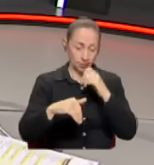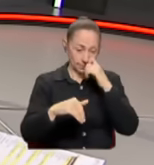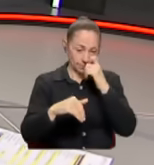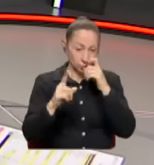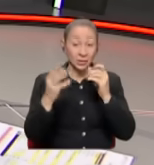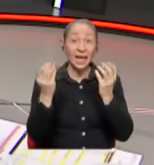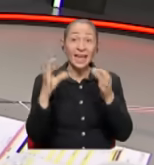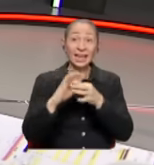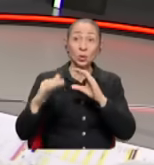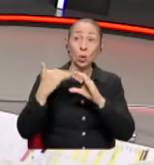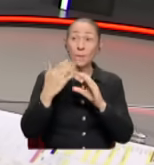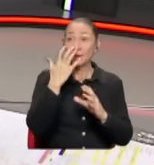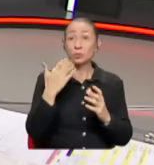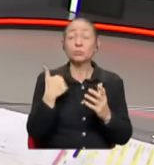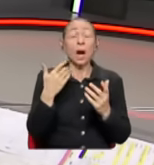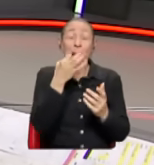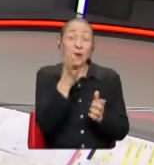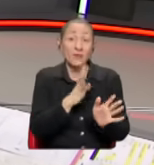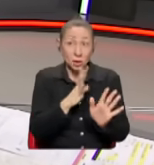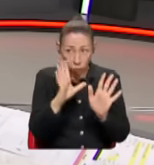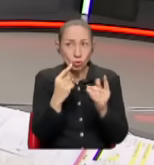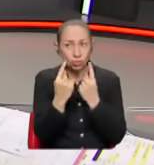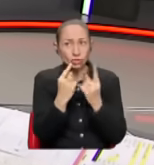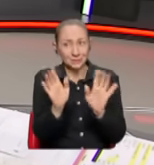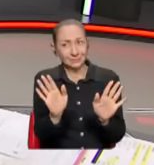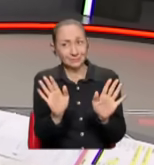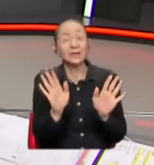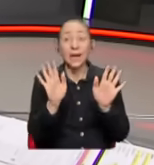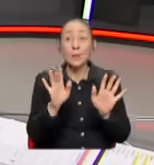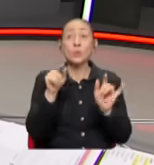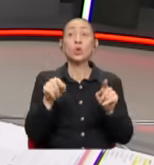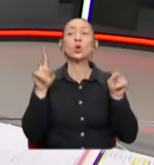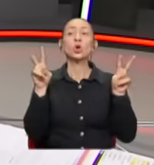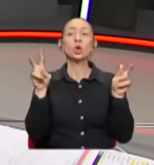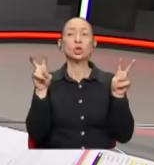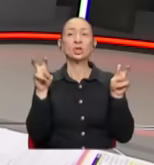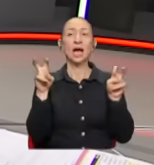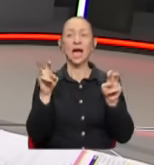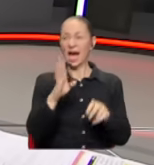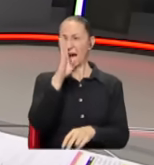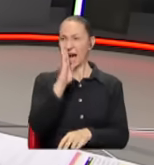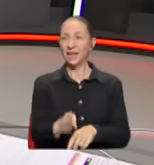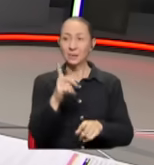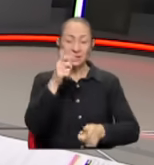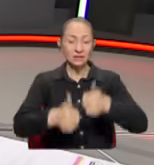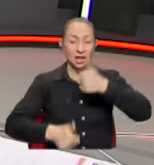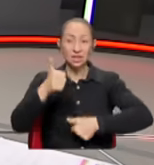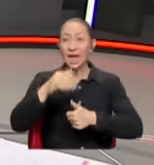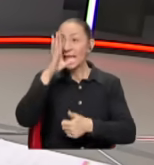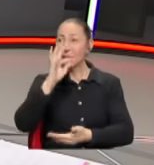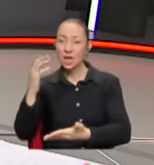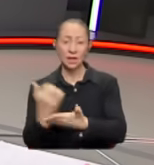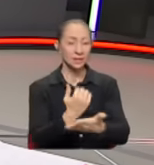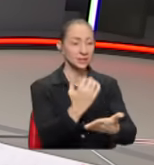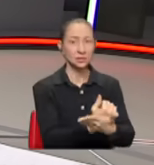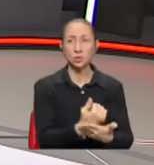ilgili yorumlarını bekliyoruz diyorlar. Haberimiz de var. Geleceğiz oraya. Fakat şimdi bu konuda adil bir yarışta kimin